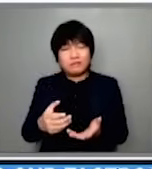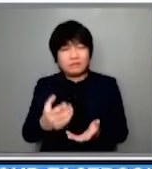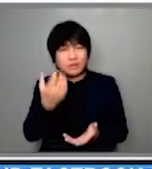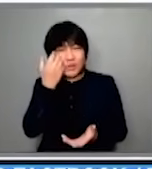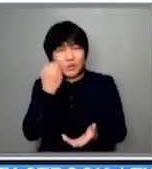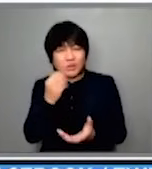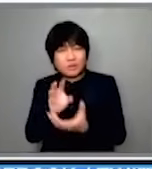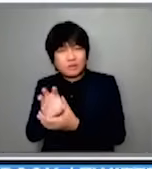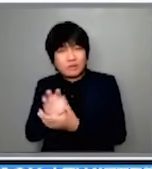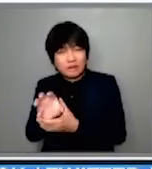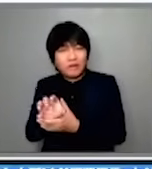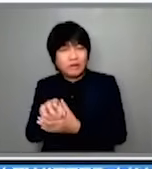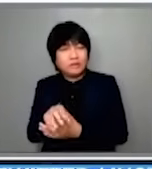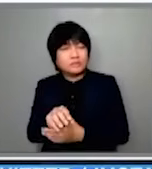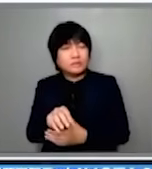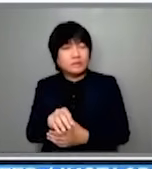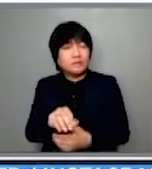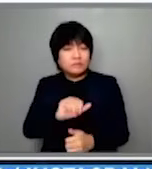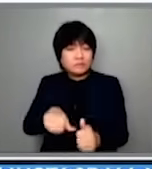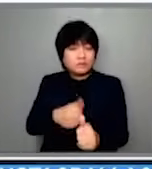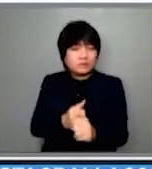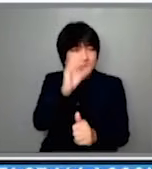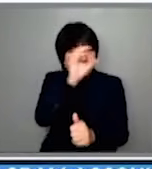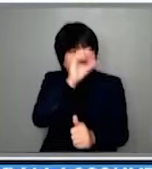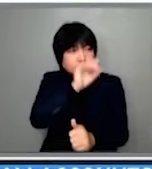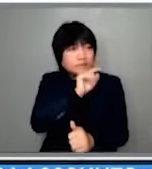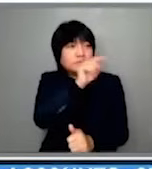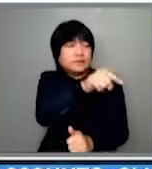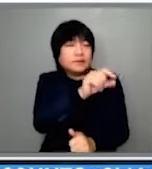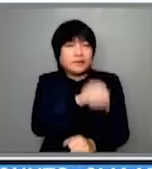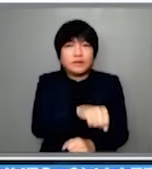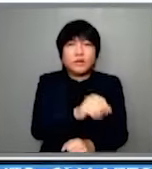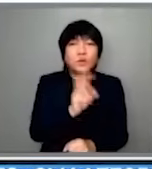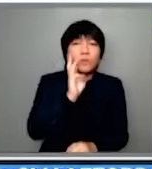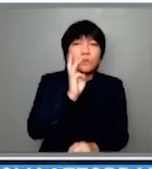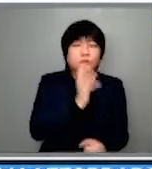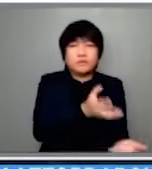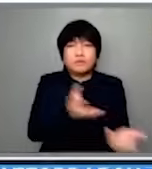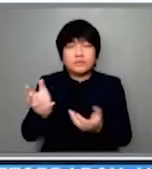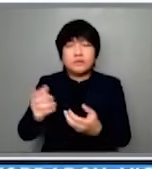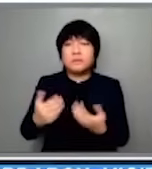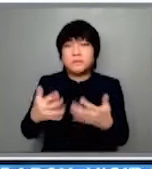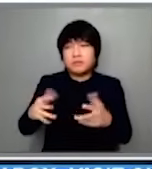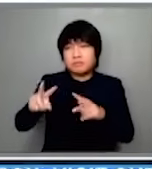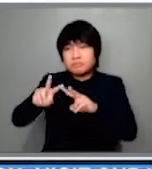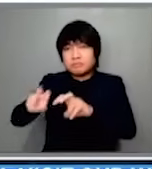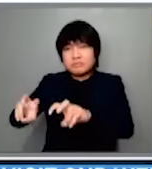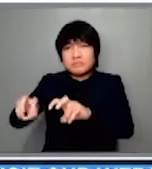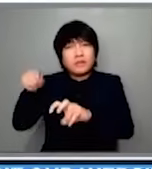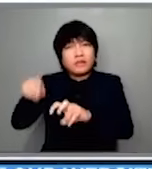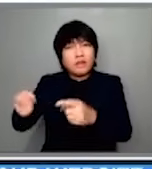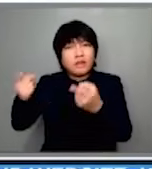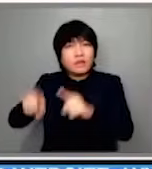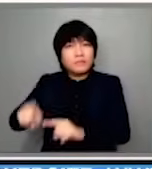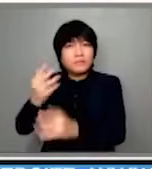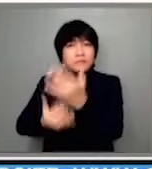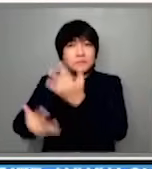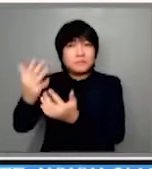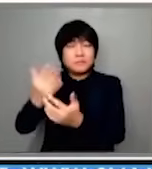nearest hydrants natin. Tukoy naman na investigador natin kung saan yung pinagsimulan. Yung cause of fire, under investigation pa